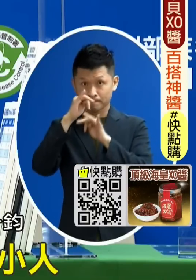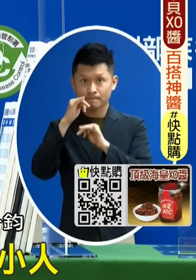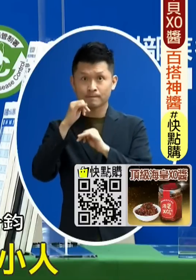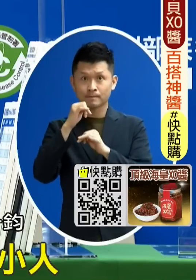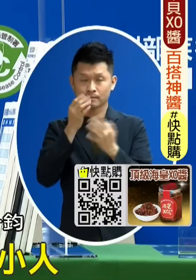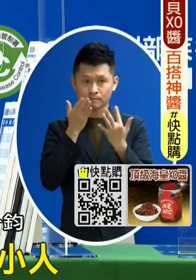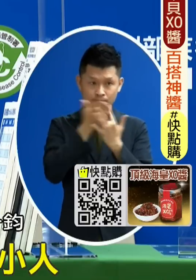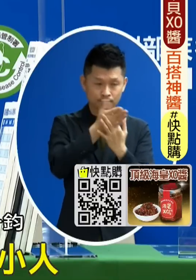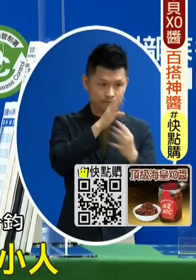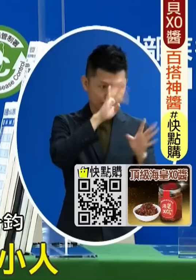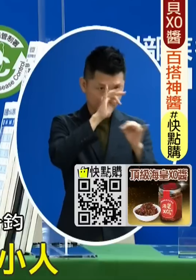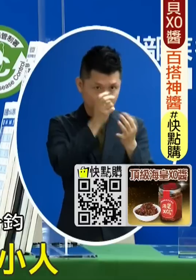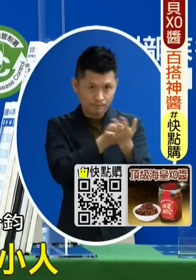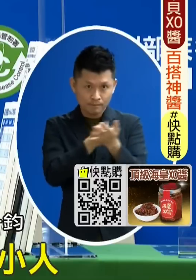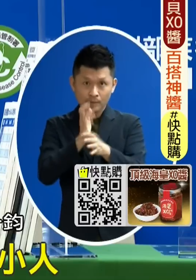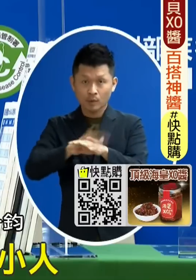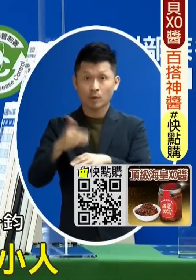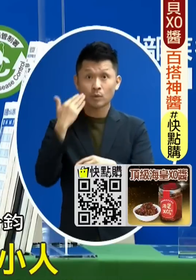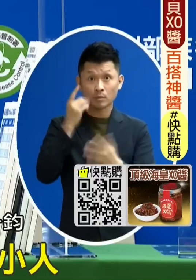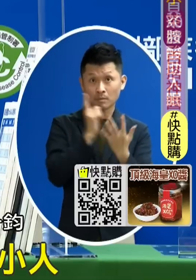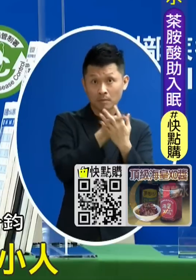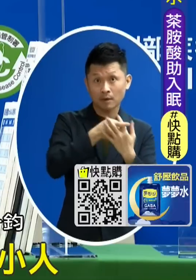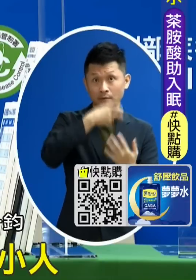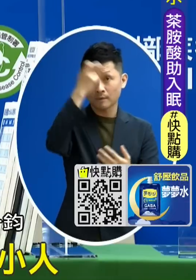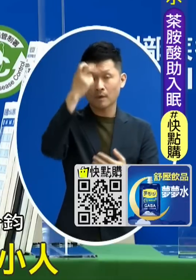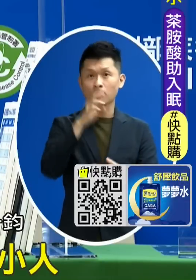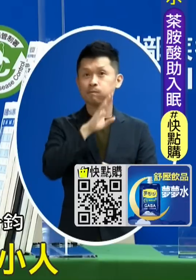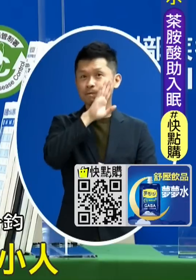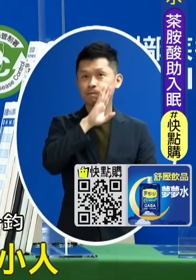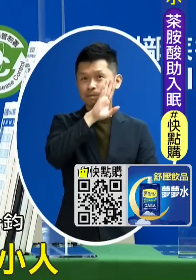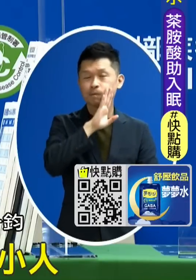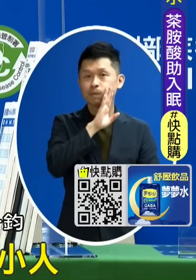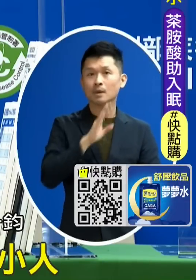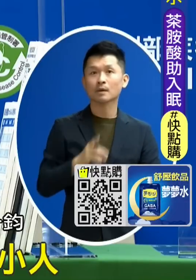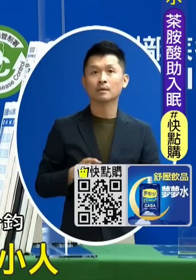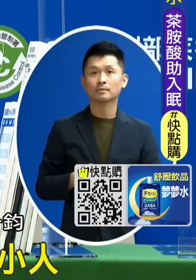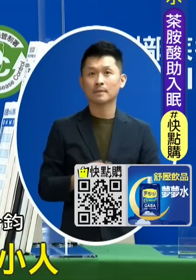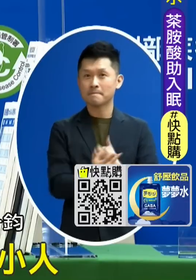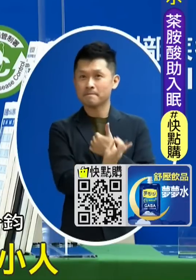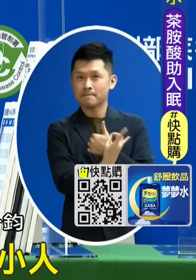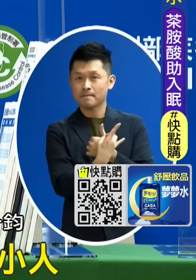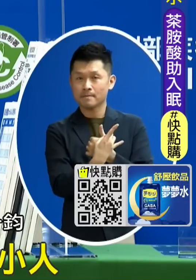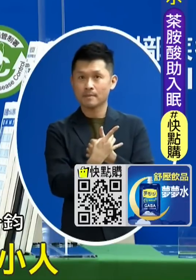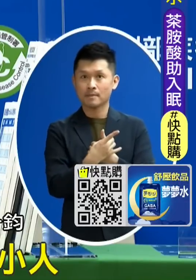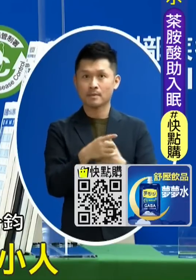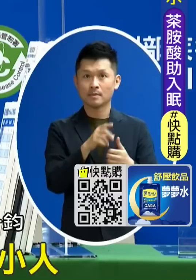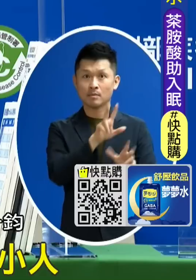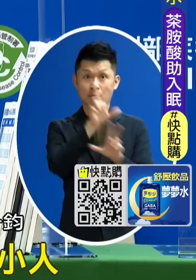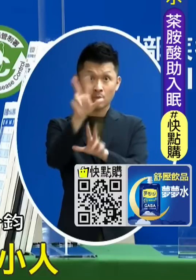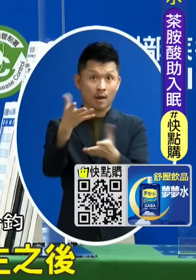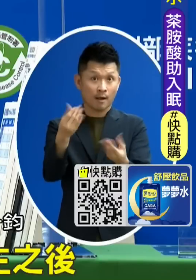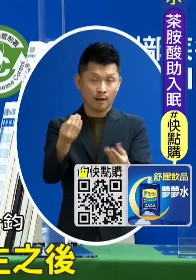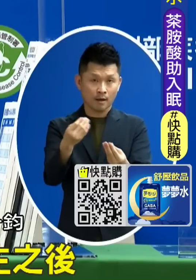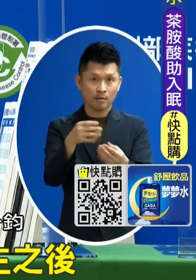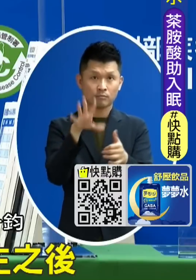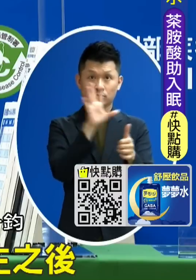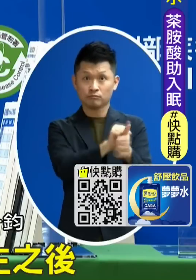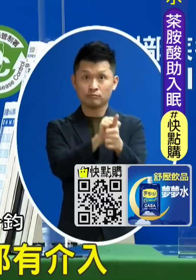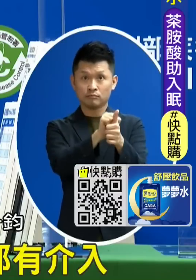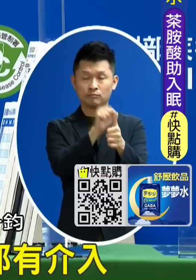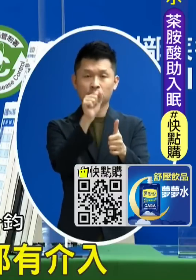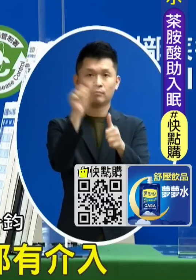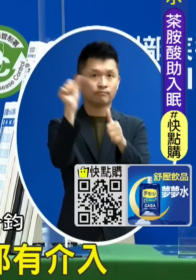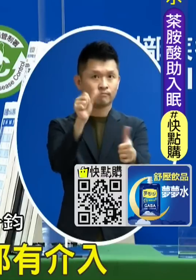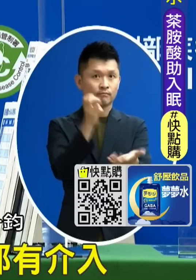密的调查，如果有发现有这个不法作弊或者是不那个申报不实的情形的话，那当然我们都会严处。那目